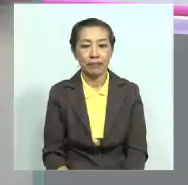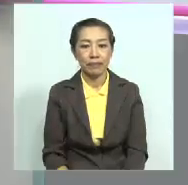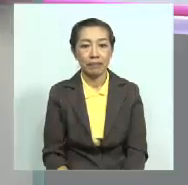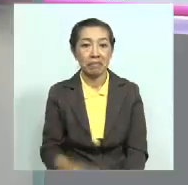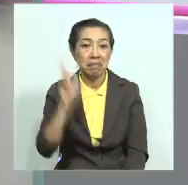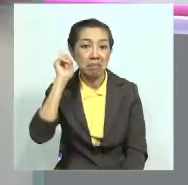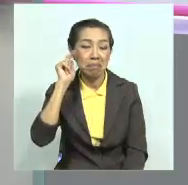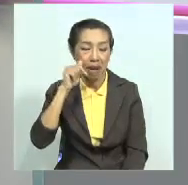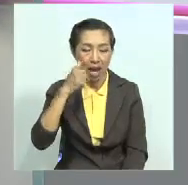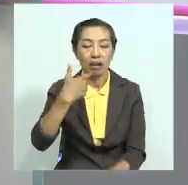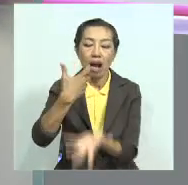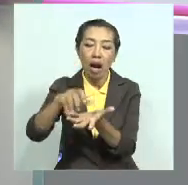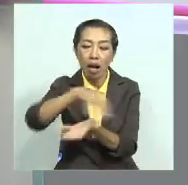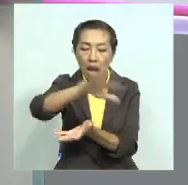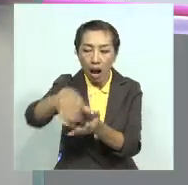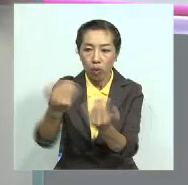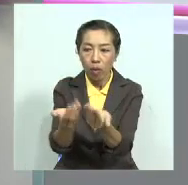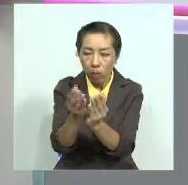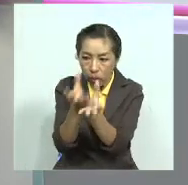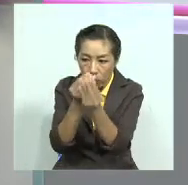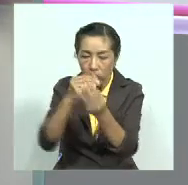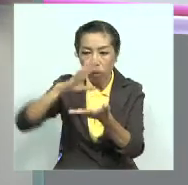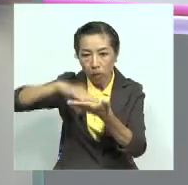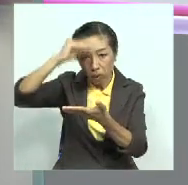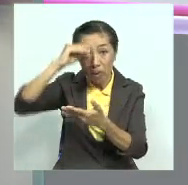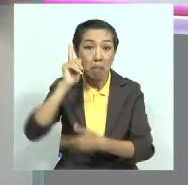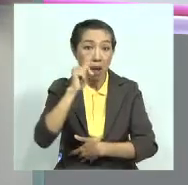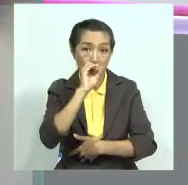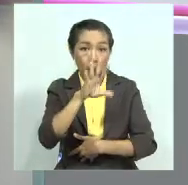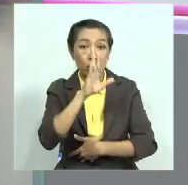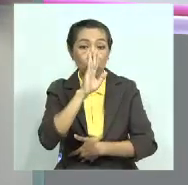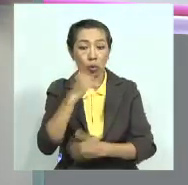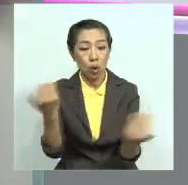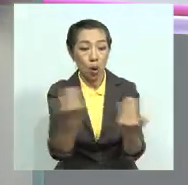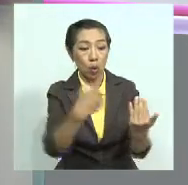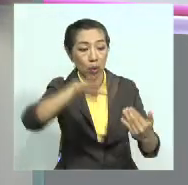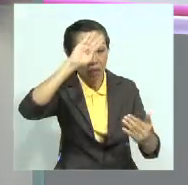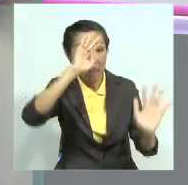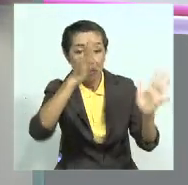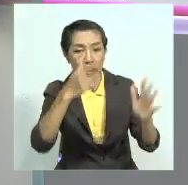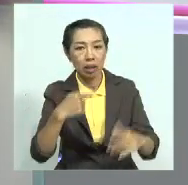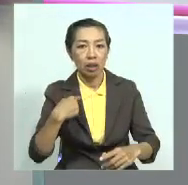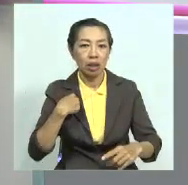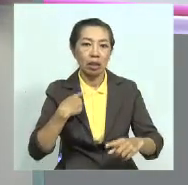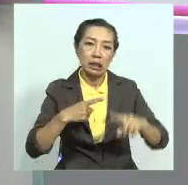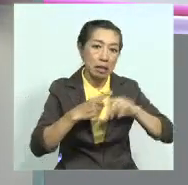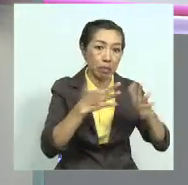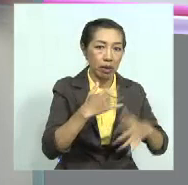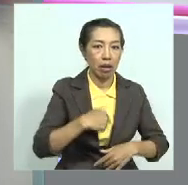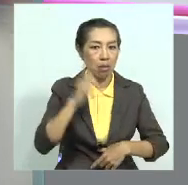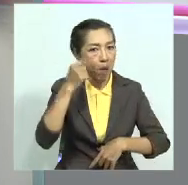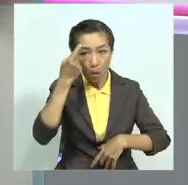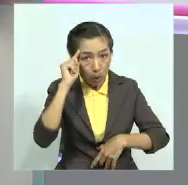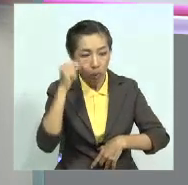ก็คุณแม่ก็ให้มาเป็นอุทาหรณ์สำหรับหลายๆครอบครัวด้วยเพราะว่าคุณแม่บอกว่าเนี่ยถ้าลูกไม่เป็นไข้ลูกไม่ป่วยไม่รู้เลยนะว่